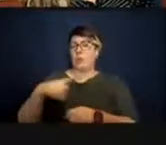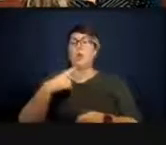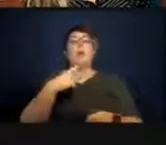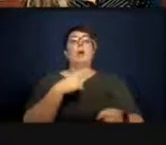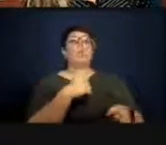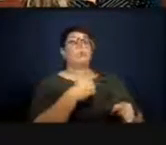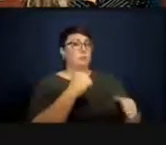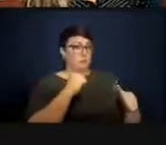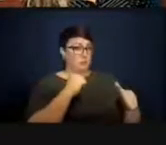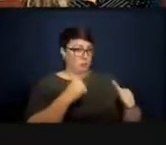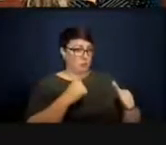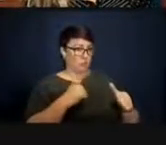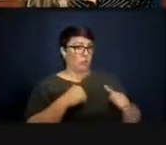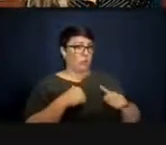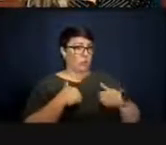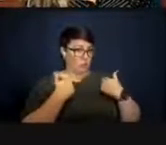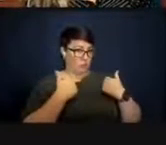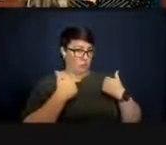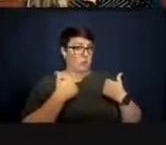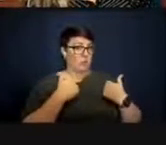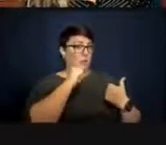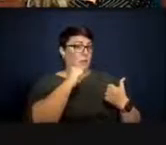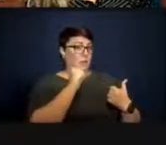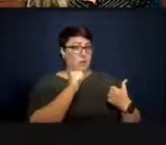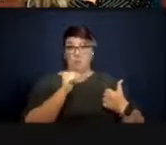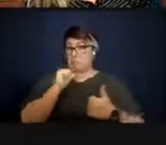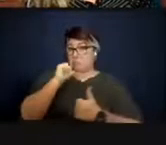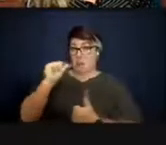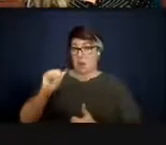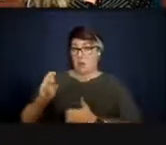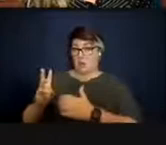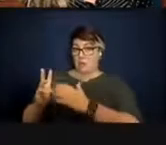kutegemea mahali ambapo kwao nyumbani, kwani nyumbani ni wapi?